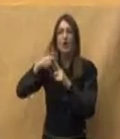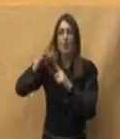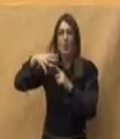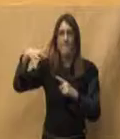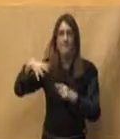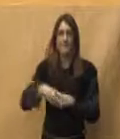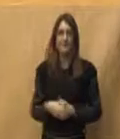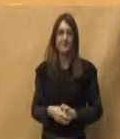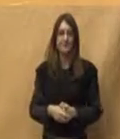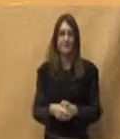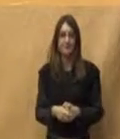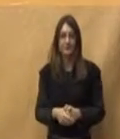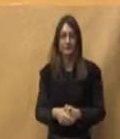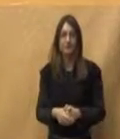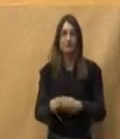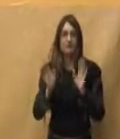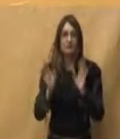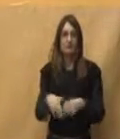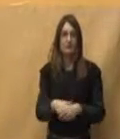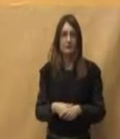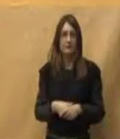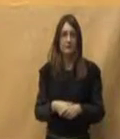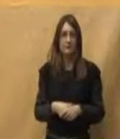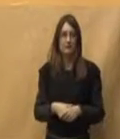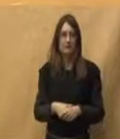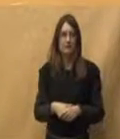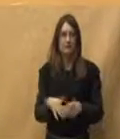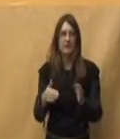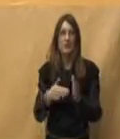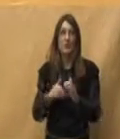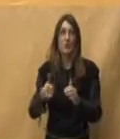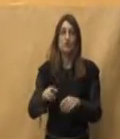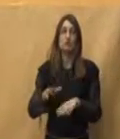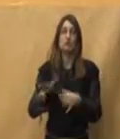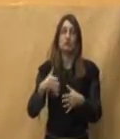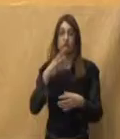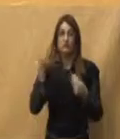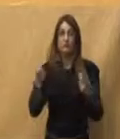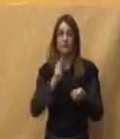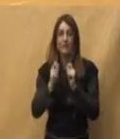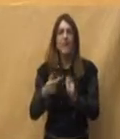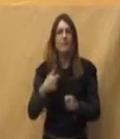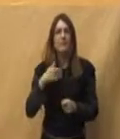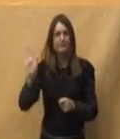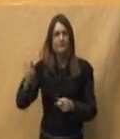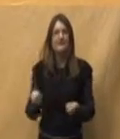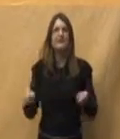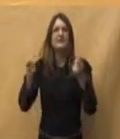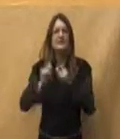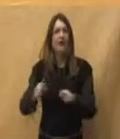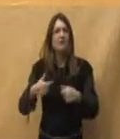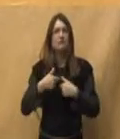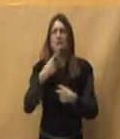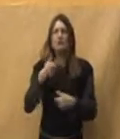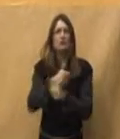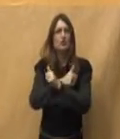malo, treba će nam još sat i pol, a imamo, dosta imamo. Evo, vaš zaključak koji je mene oduševio u stvari i poveo